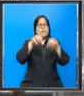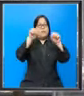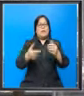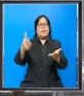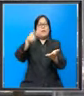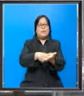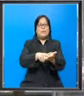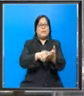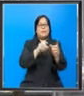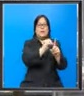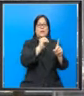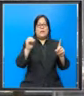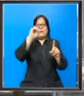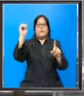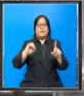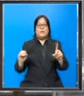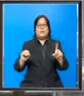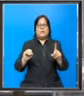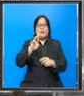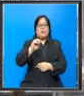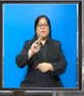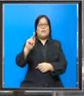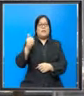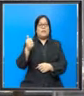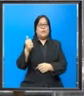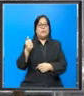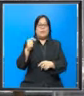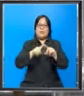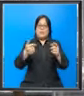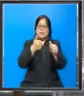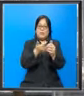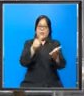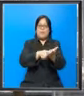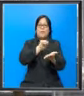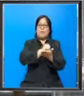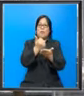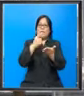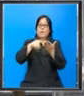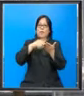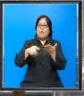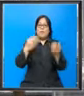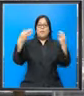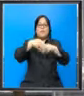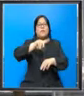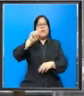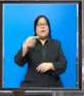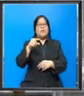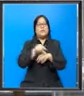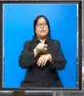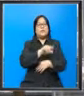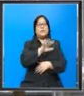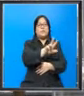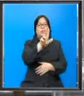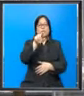melaporkan pencapaian 100 100 untuk hari ke-10 sedangkan mengikut laporan audit mimos hanya membelanjakan